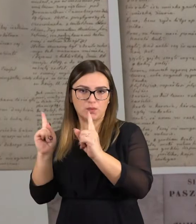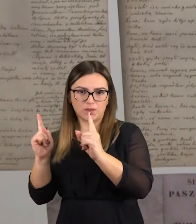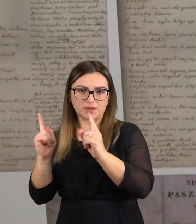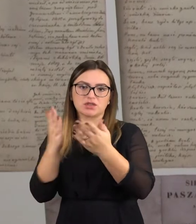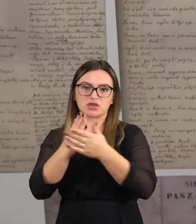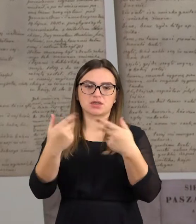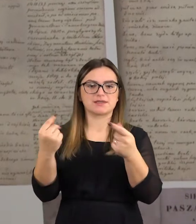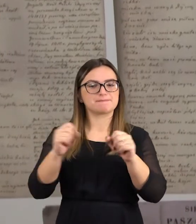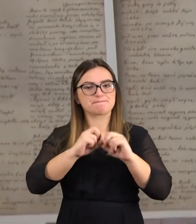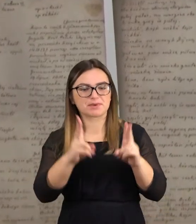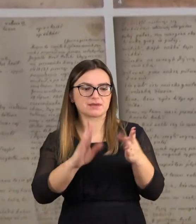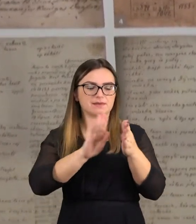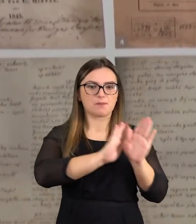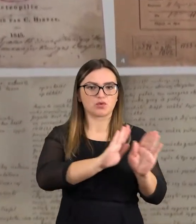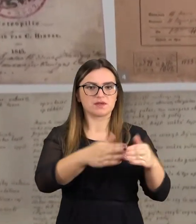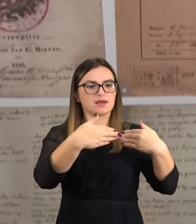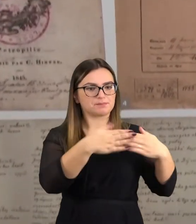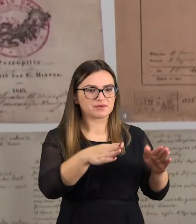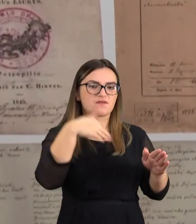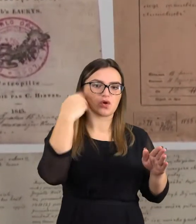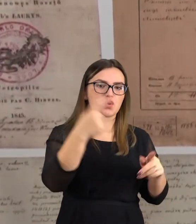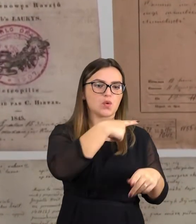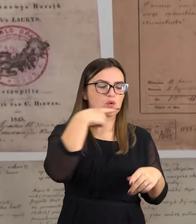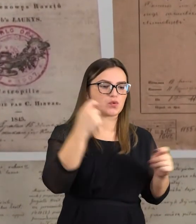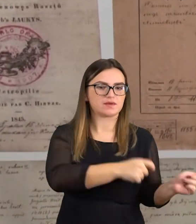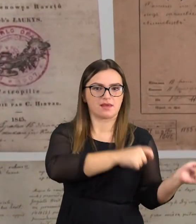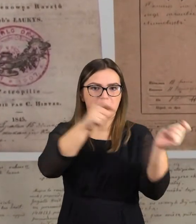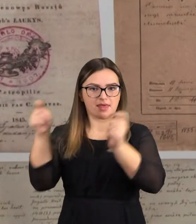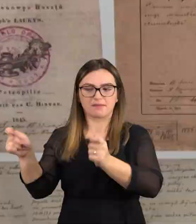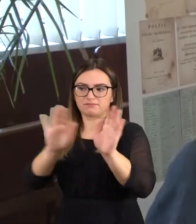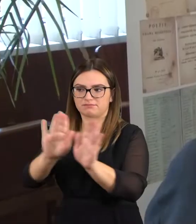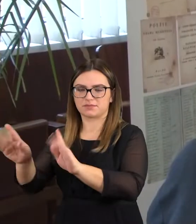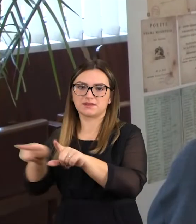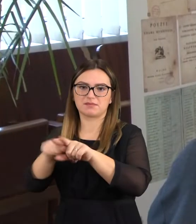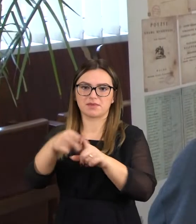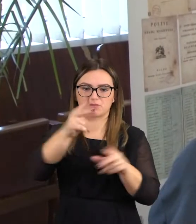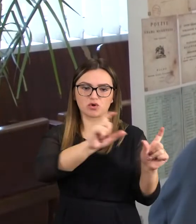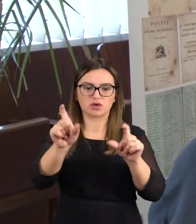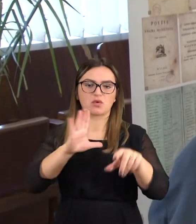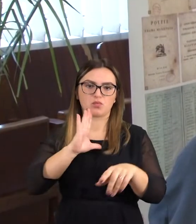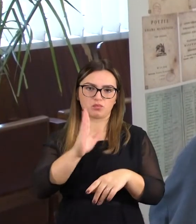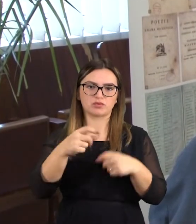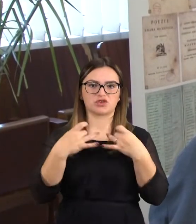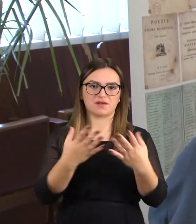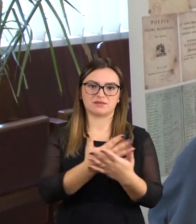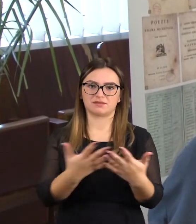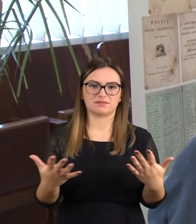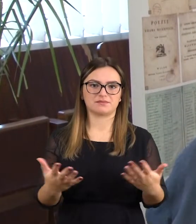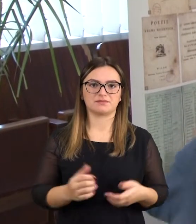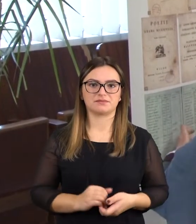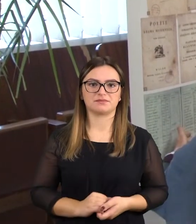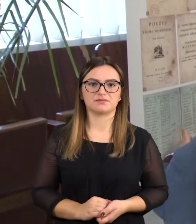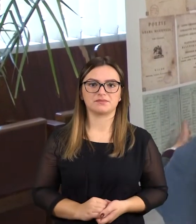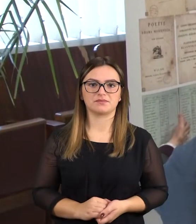parengta kilnojamoje ekspozicija šį mėnesį keliaus į Sankt Peterburgą. Įvairūs renginiai vyks ir mūsų šalies mokyklose.